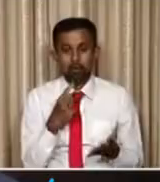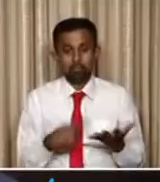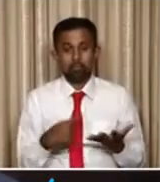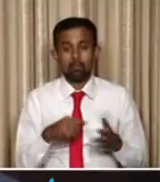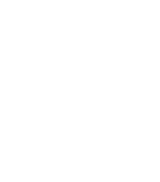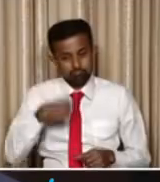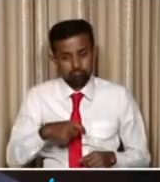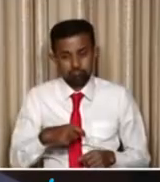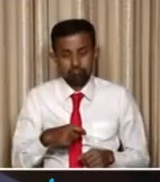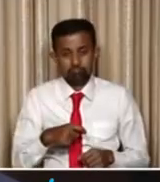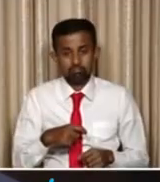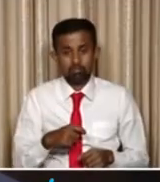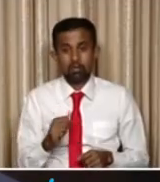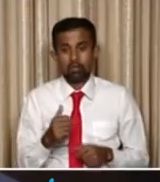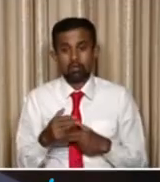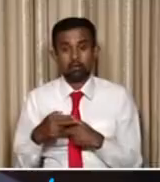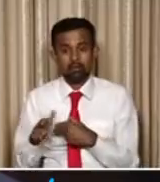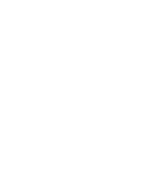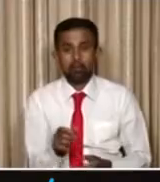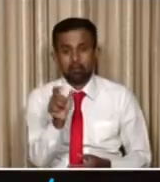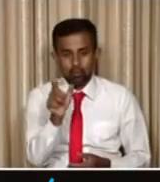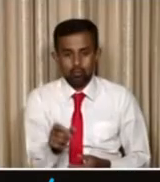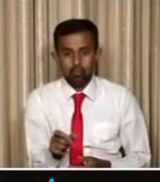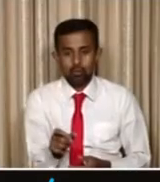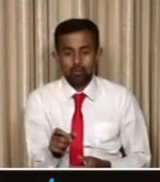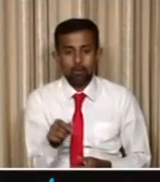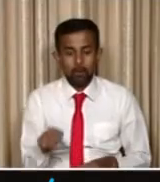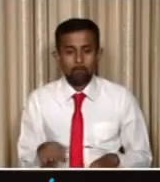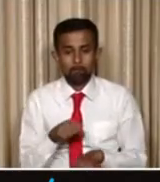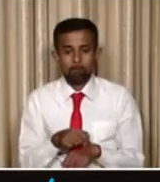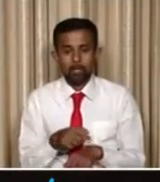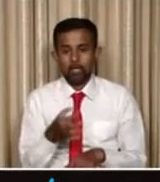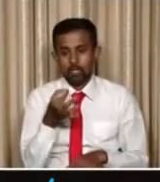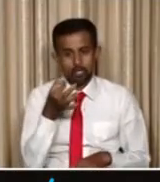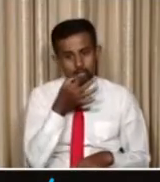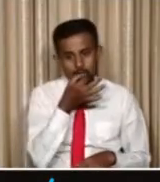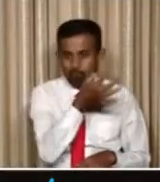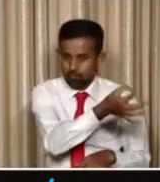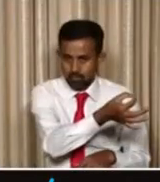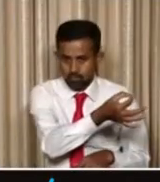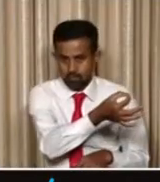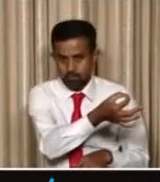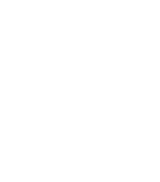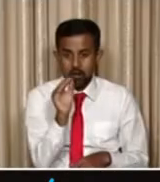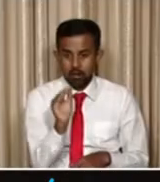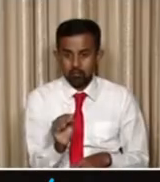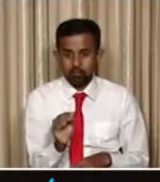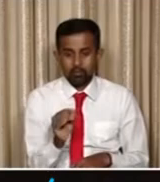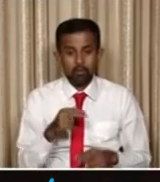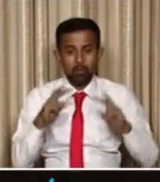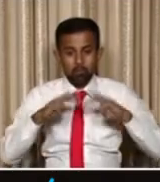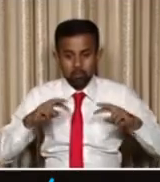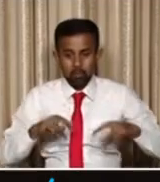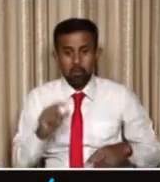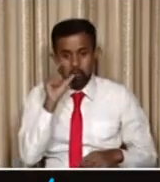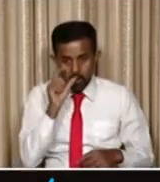දත්ත සාක්ෂි හේතු ඔක්කොම ඉදිරිපත් කළා මම මේ කියන්නේ. ඔබතුමා මේ අවස්ථාවේ චෝදනාවක් හැටියට කරනවා මේක. නමුත් අපිටත් පරීක්ෂණයක් කළ